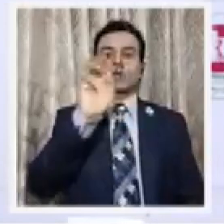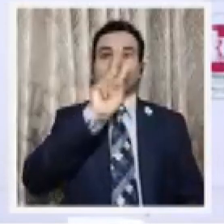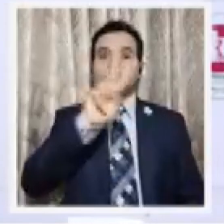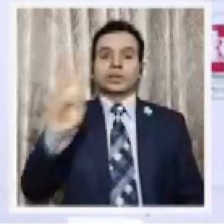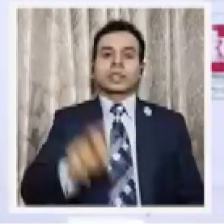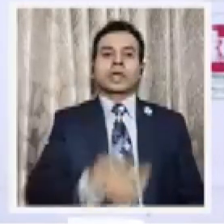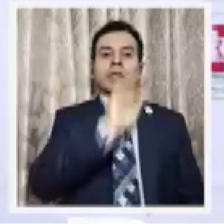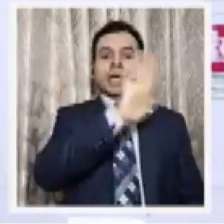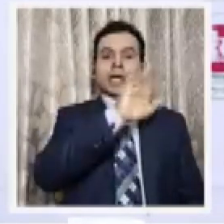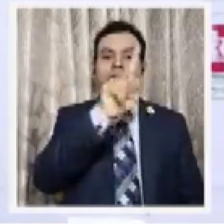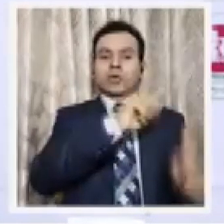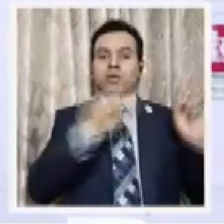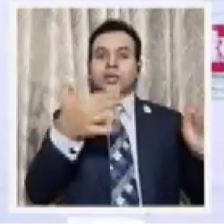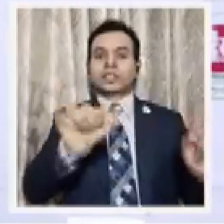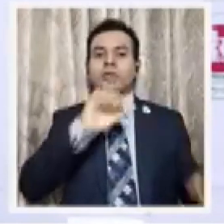31 থেকে 40 বছর 198 জন,